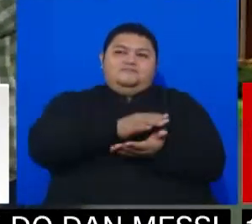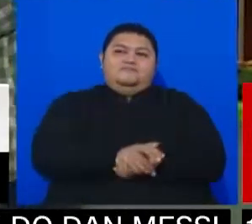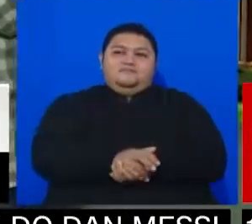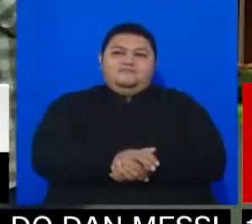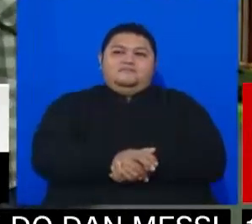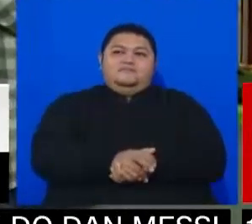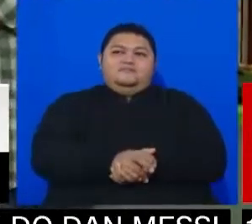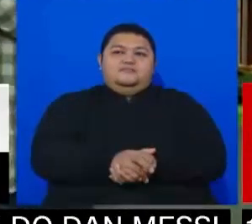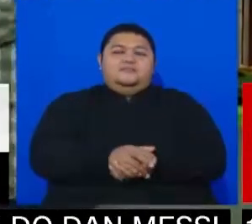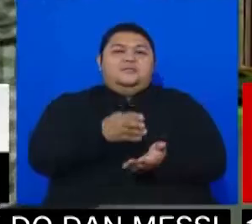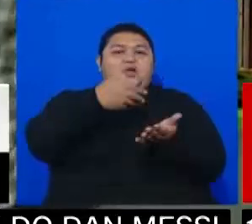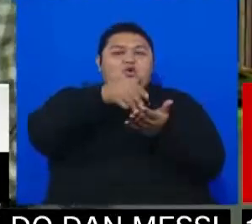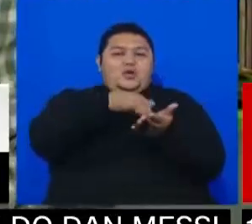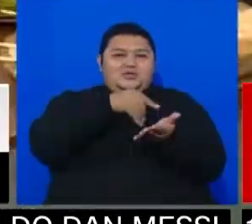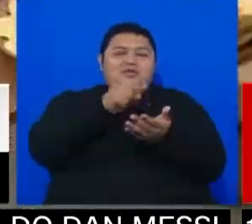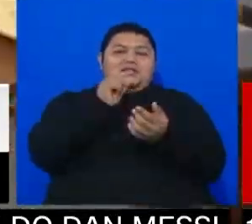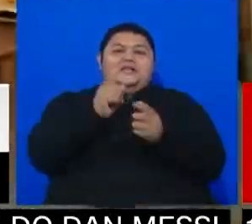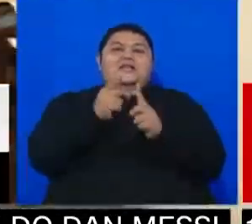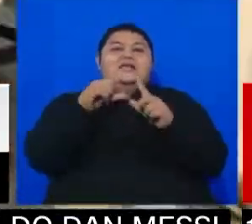sini halal. Informasi dari para pengelola.